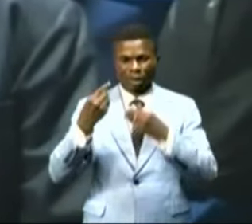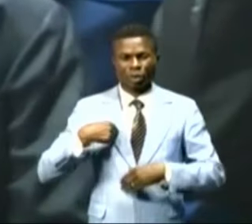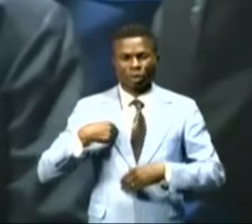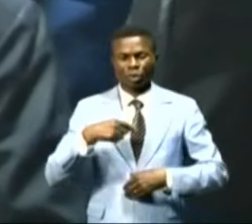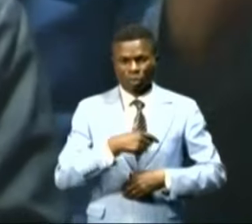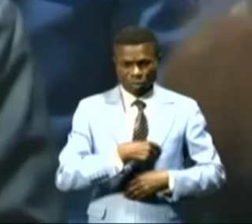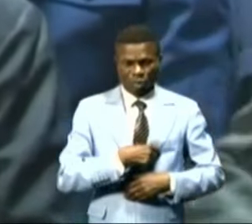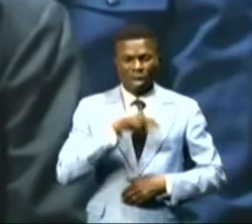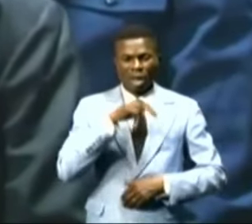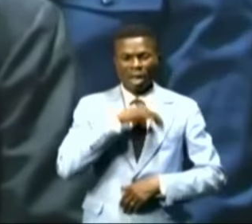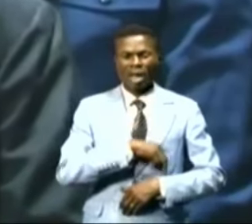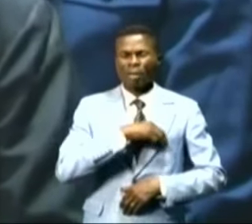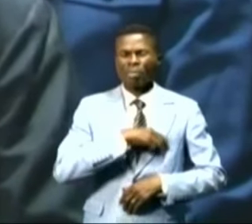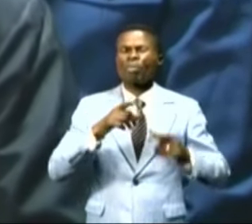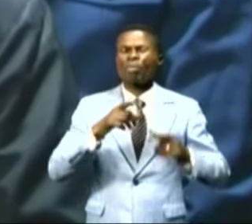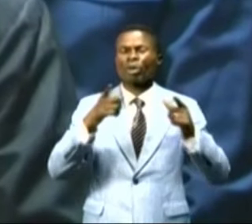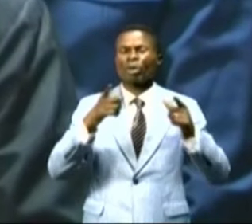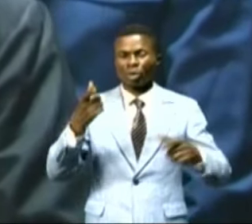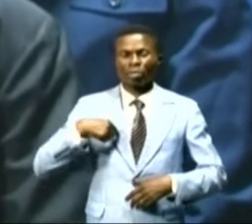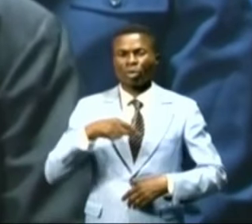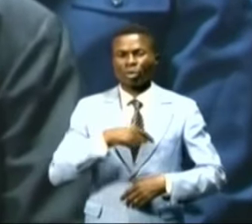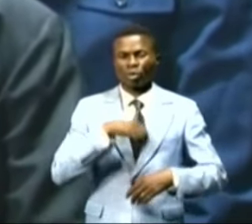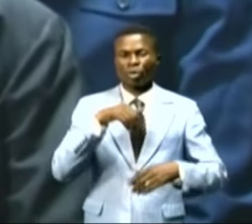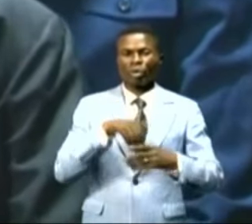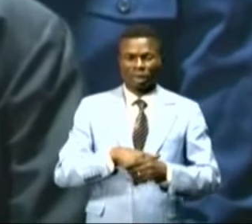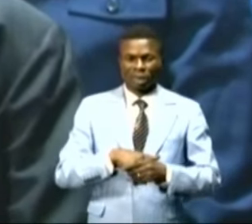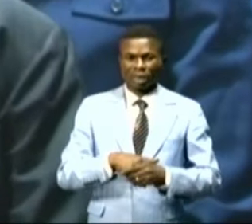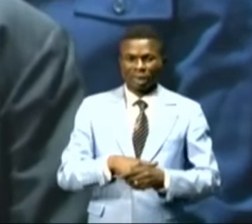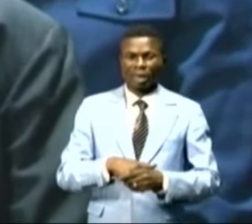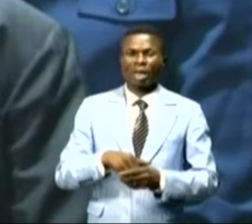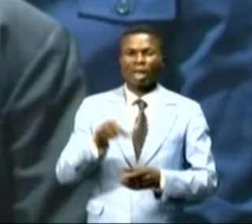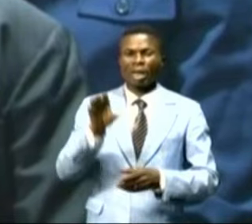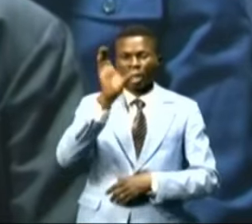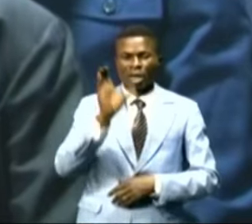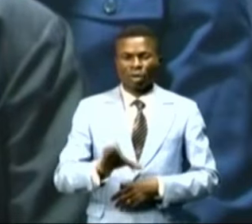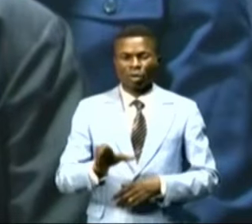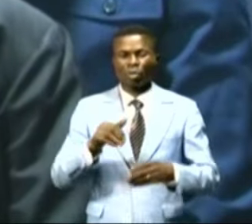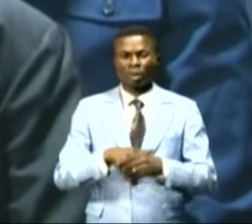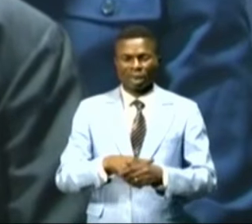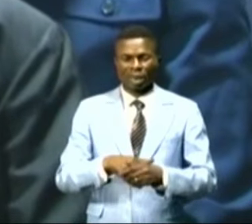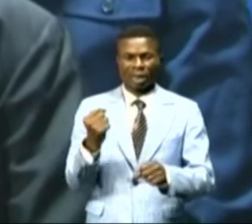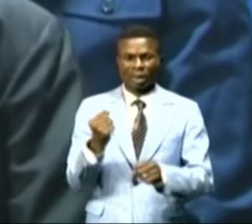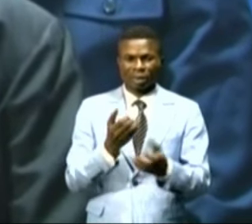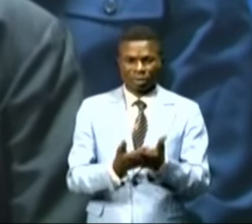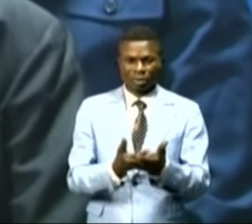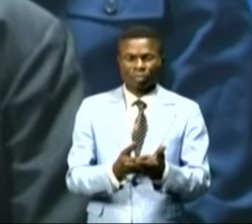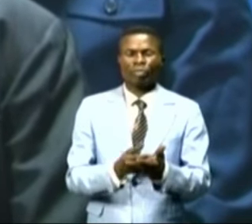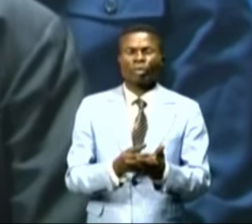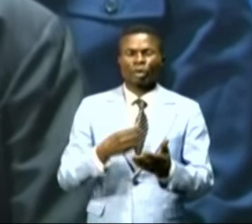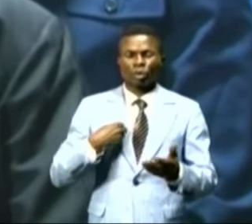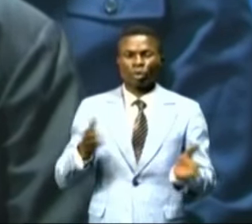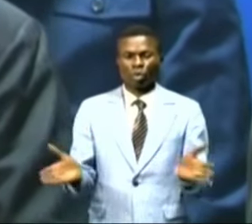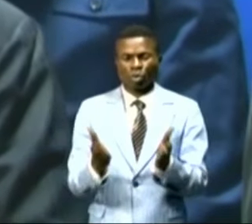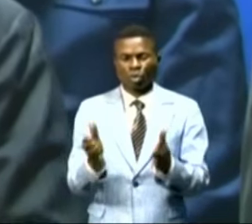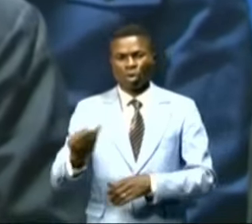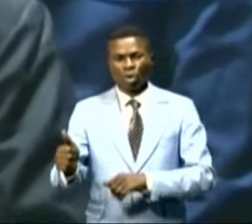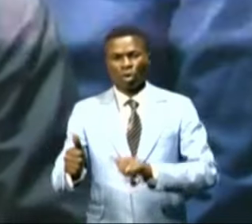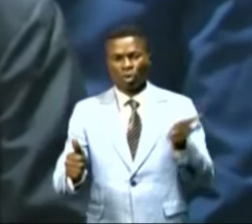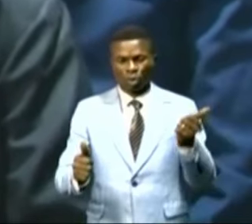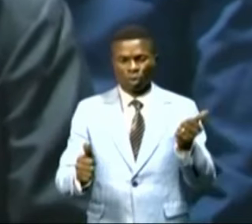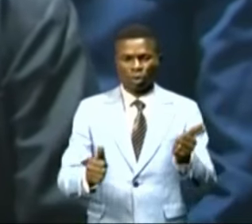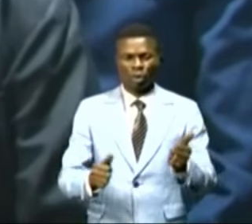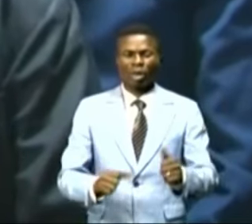de la mission qui est la nôtre à travers nos nominés au sein du gouvernement. Nous sommes exhortés les uns les autres à mériter